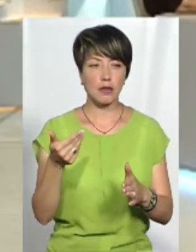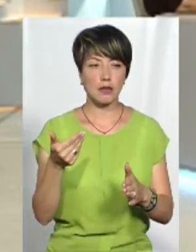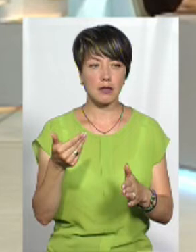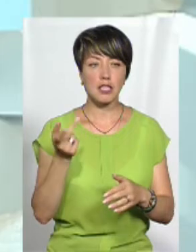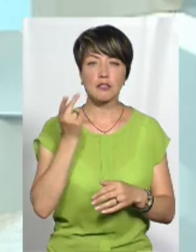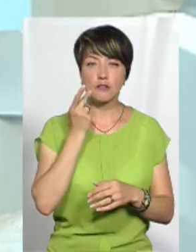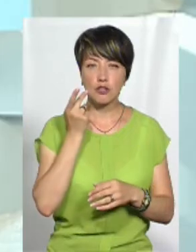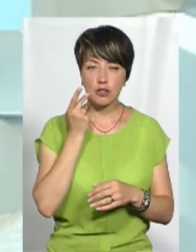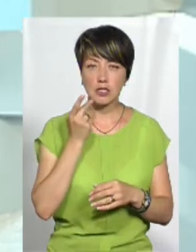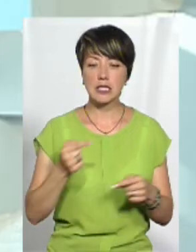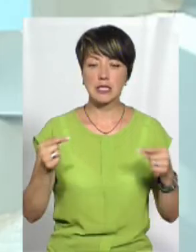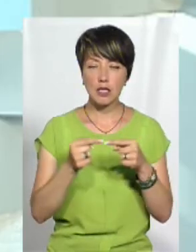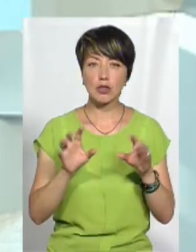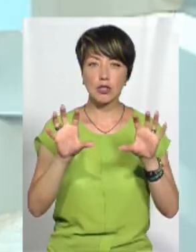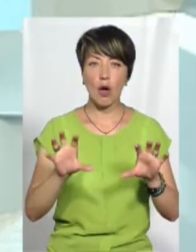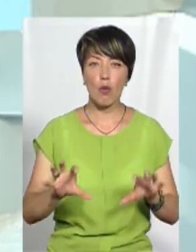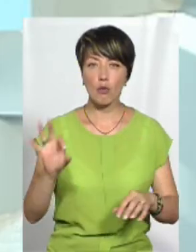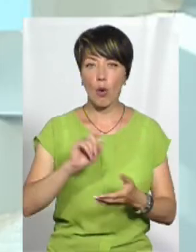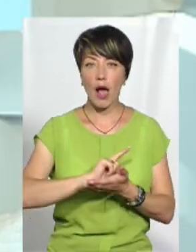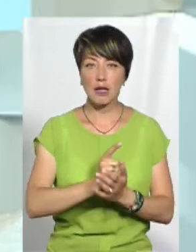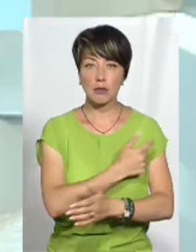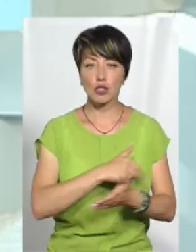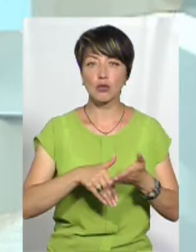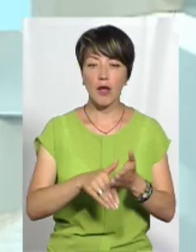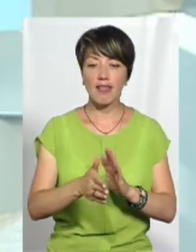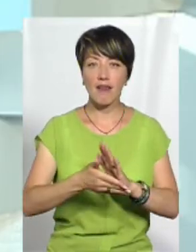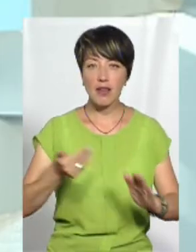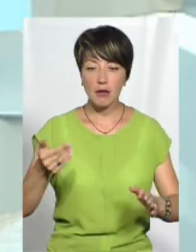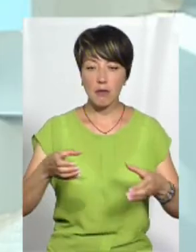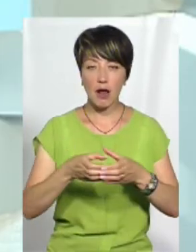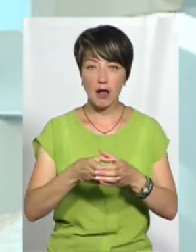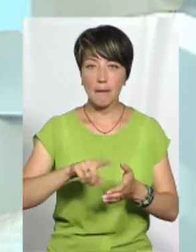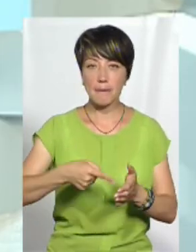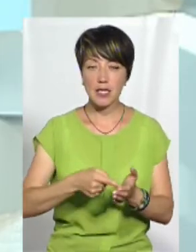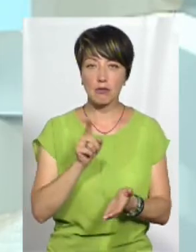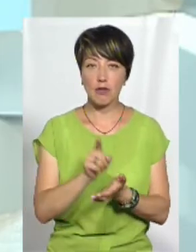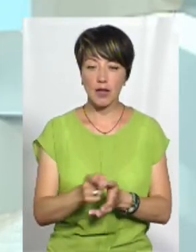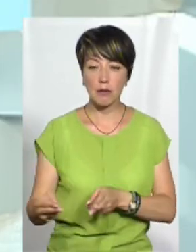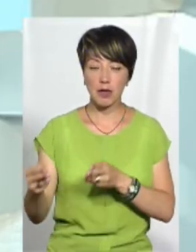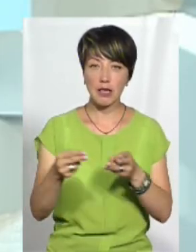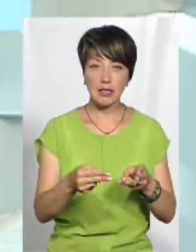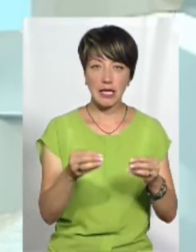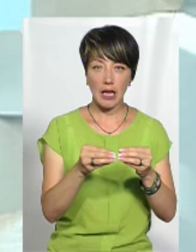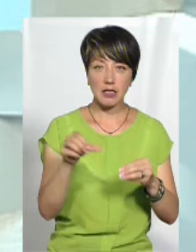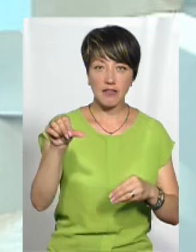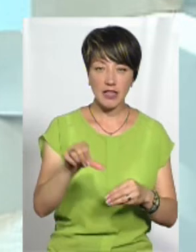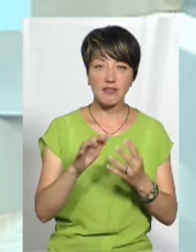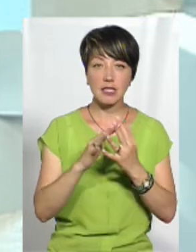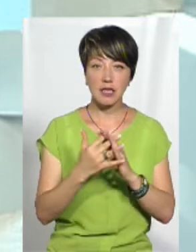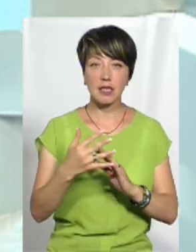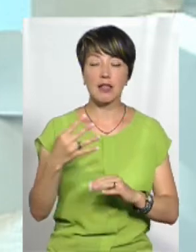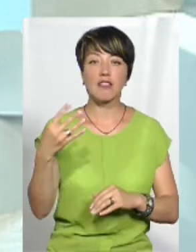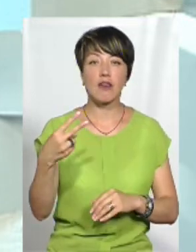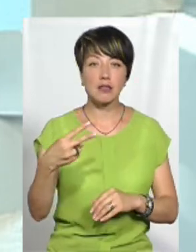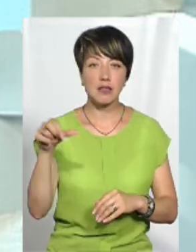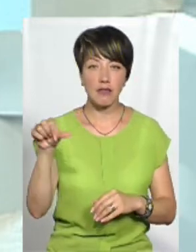викликає? Зазвичай, згідно закону про екстрену медичну допомогу, на виклик бригада в місті повинна приїхати за 10 хвилин, в селі –